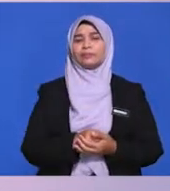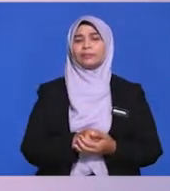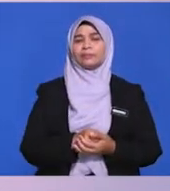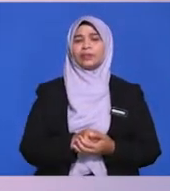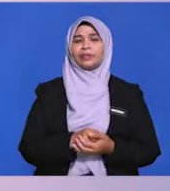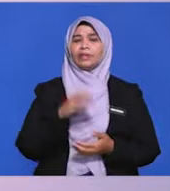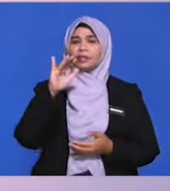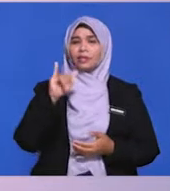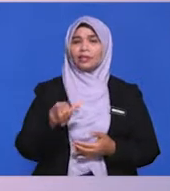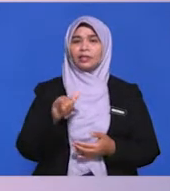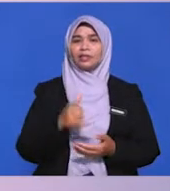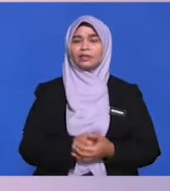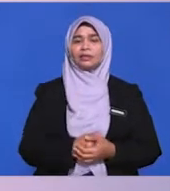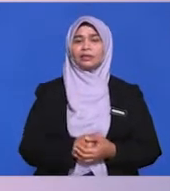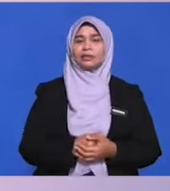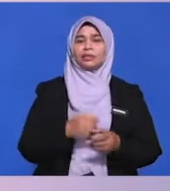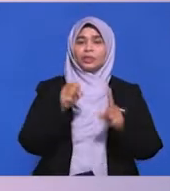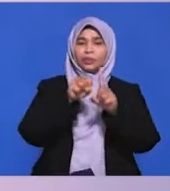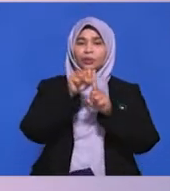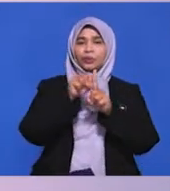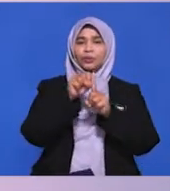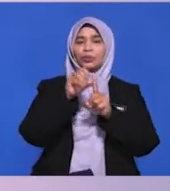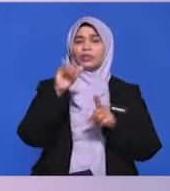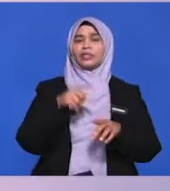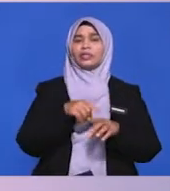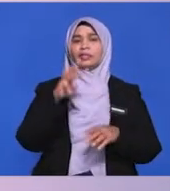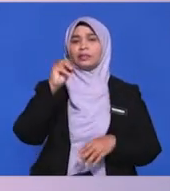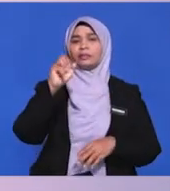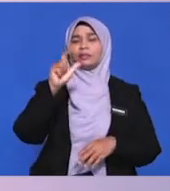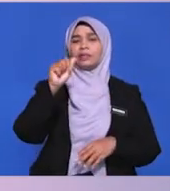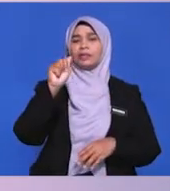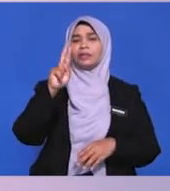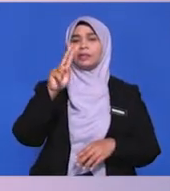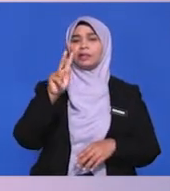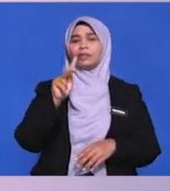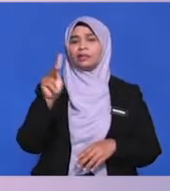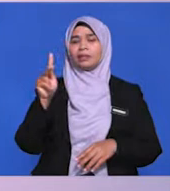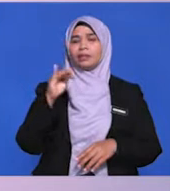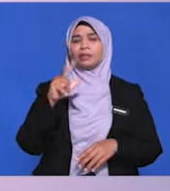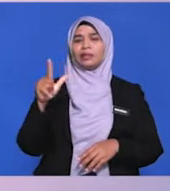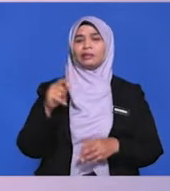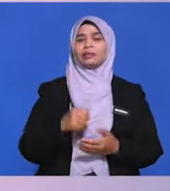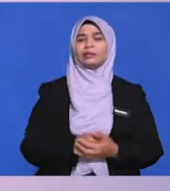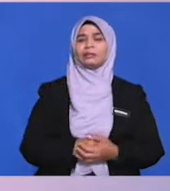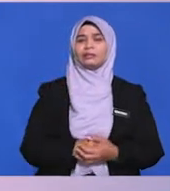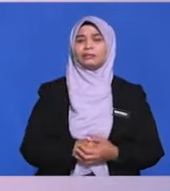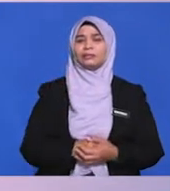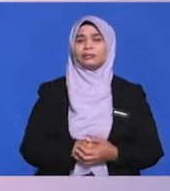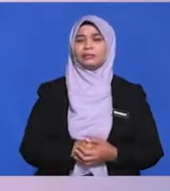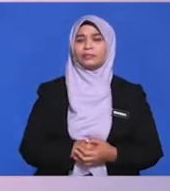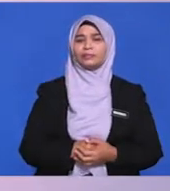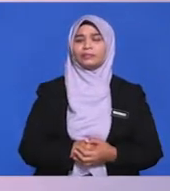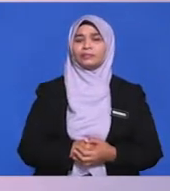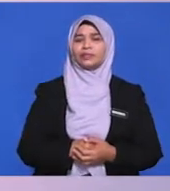Ya suhu yang dimanfaatkan make rujuk pada akronim Pak